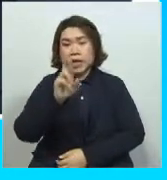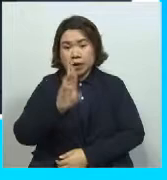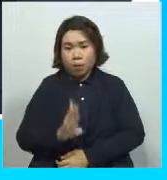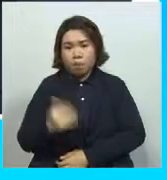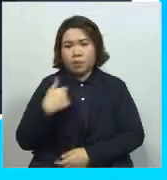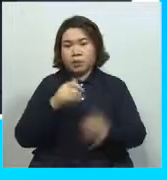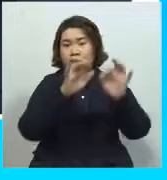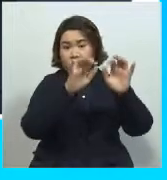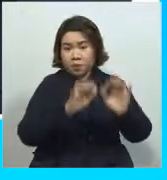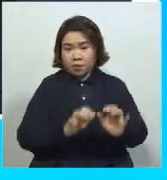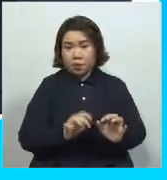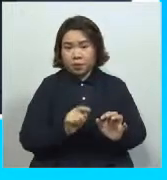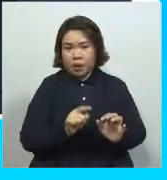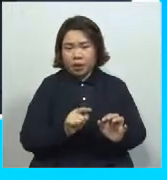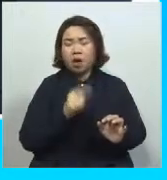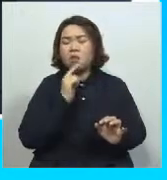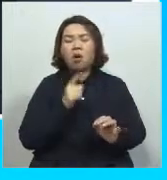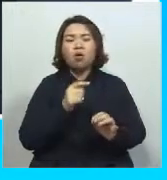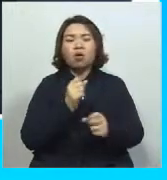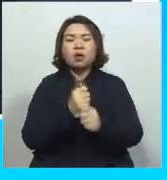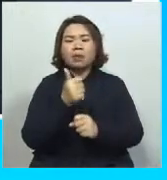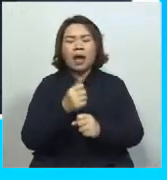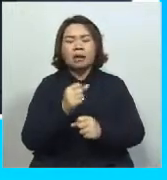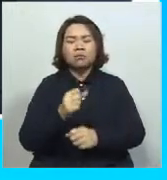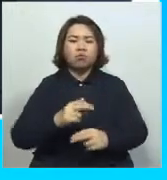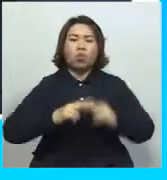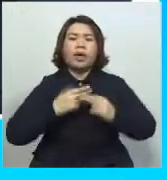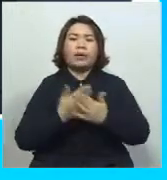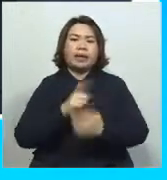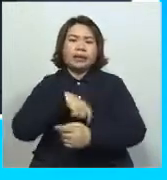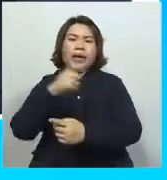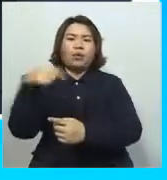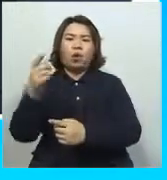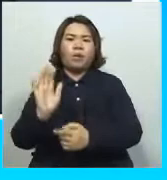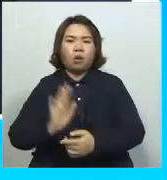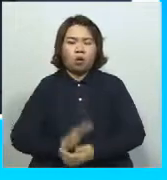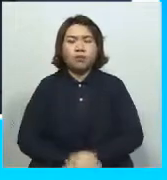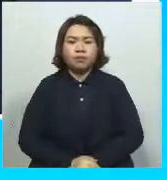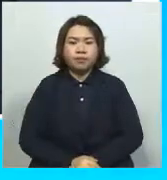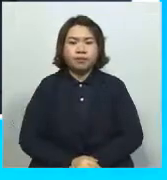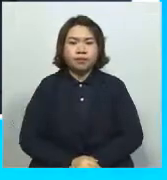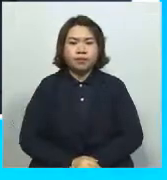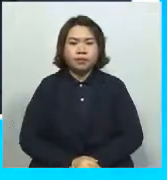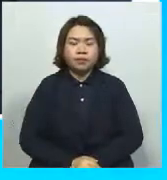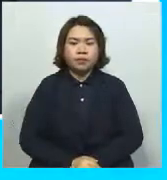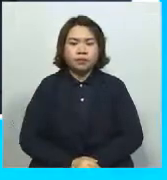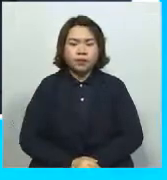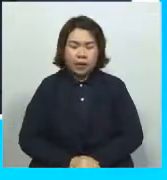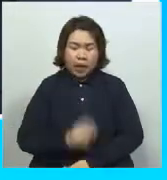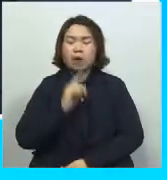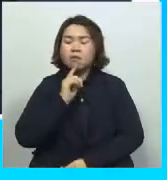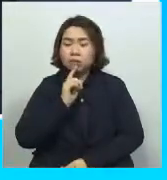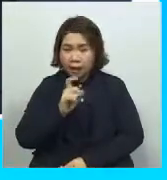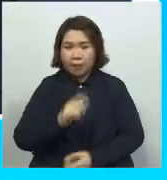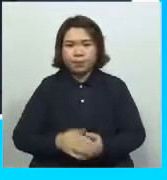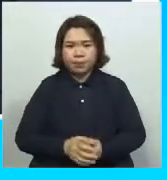ระบบที่ลงให้สามารถเบิกจ่ายตรงไม่ต้องสำรองเงินไปก่อนนะคะ ค่ะแล้วมีการเผยแพร่ในโลกโซเชียลเหมือน